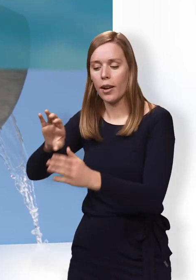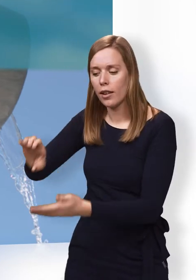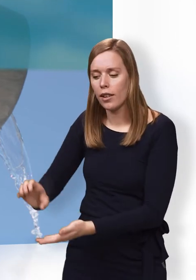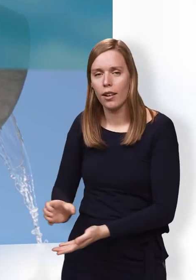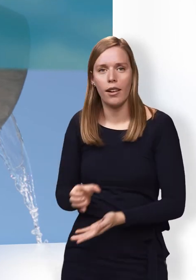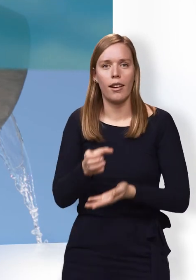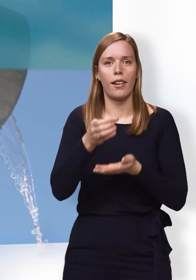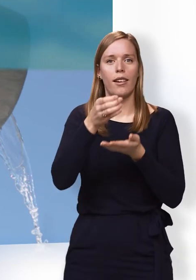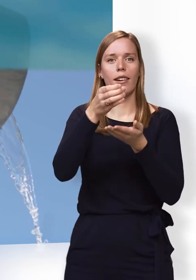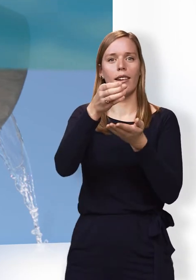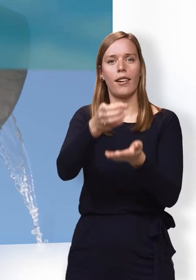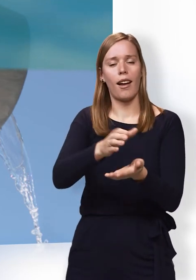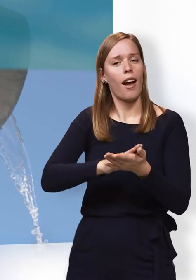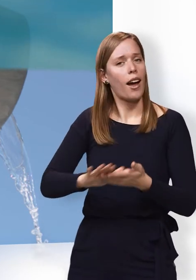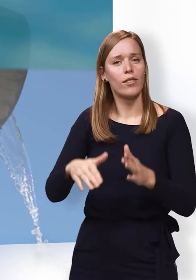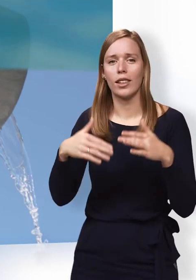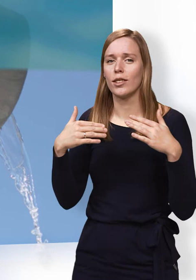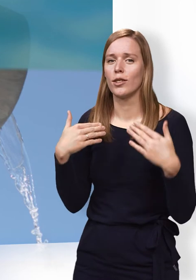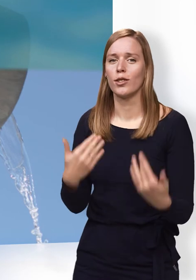das Wasser umsonst.